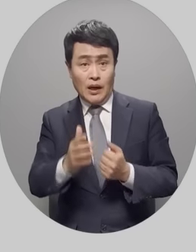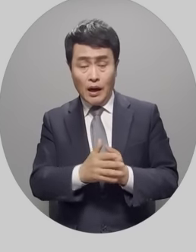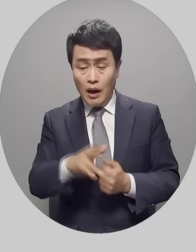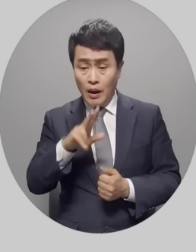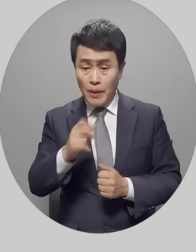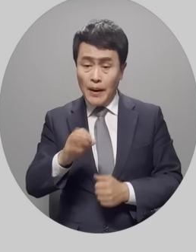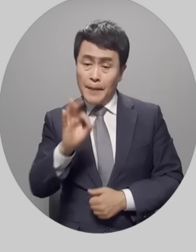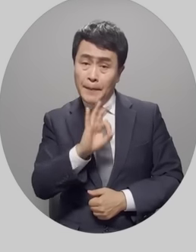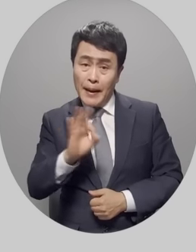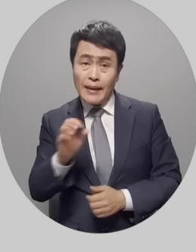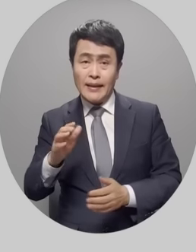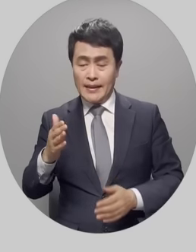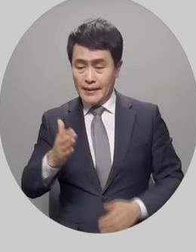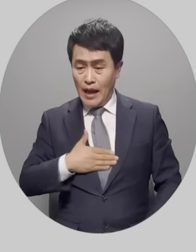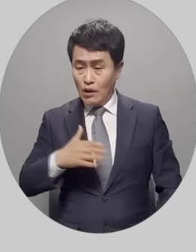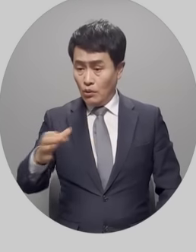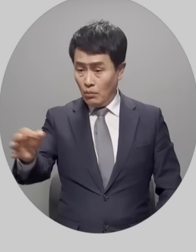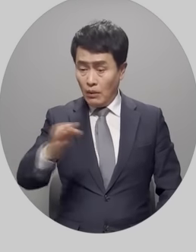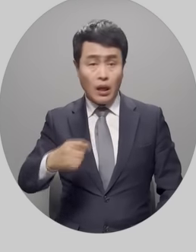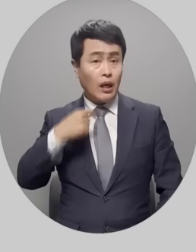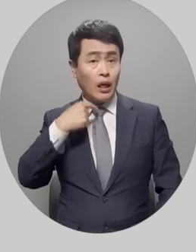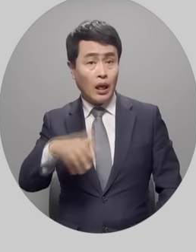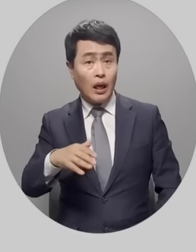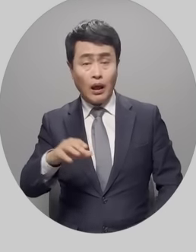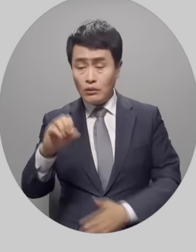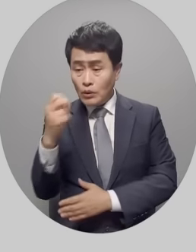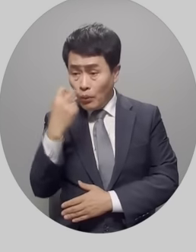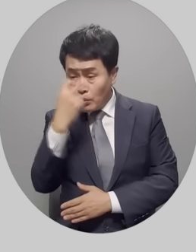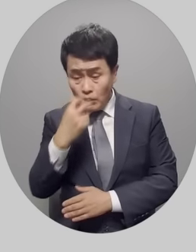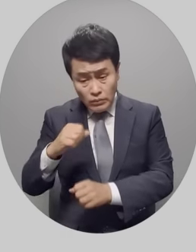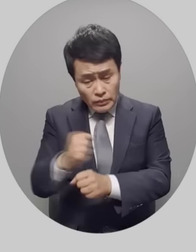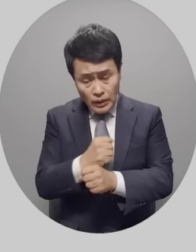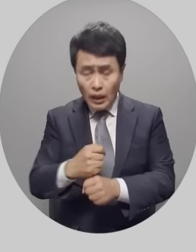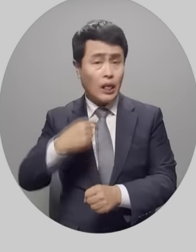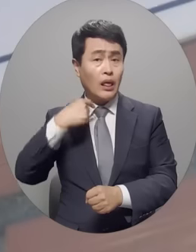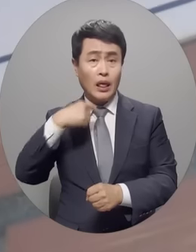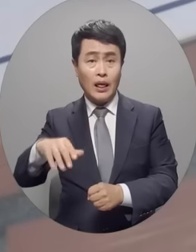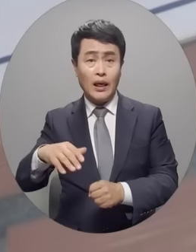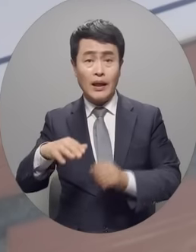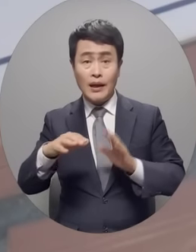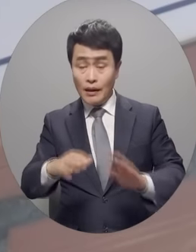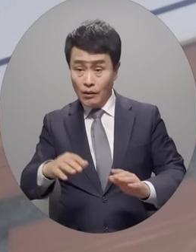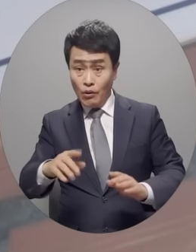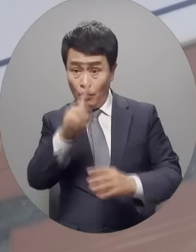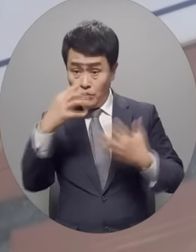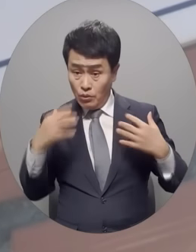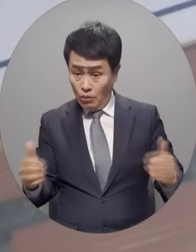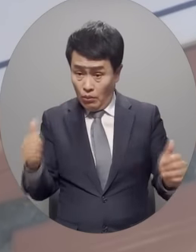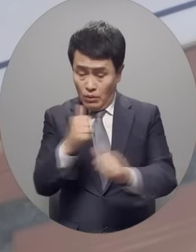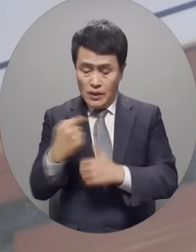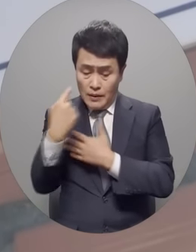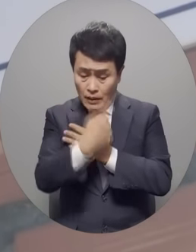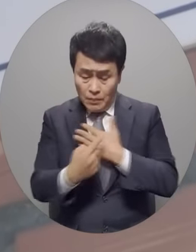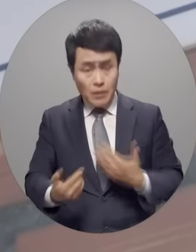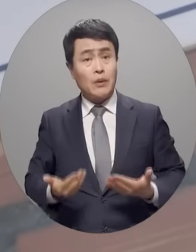페이스북에 나는 돈을 받지 않았다, 여론조사를 조작하지 않았다면서 정권교체에 이 한몸